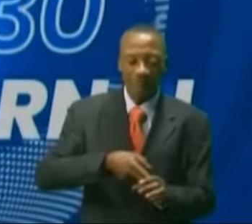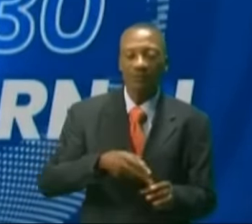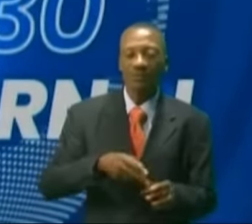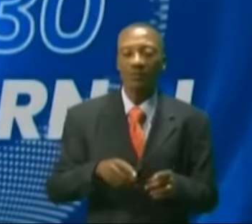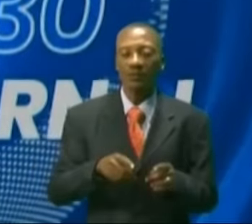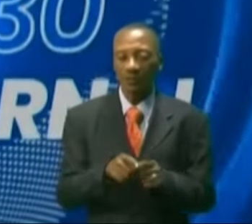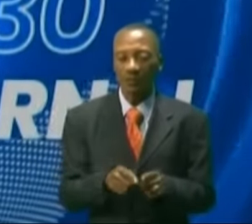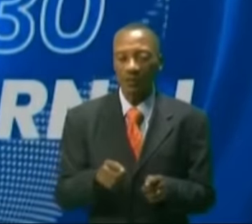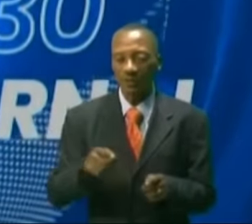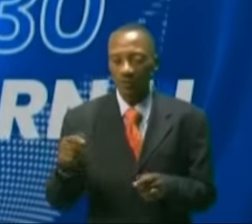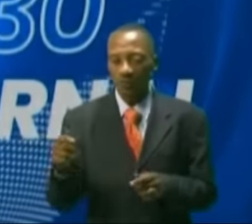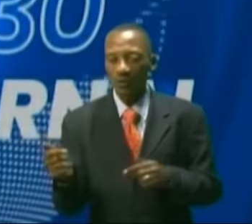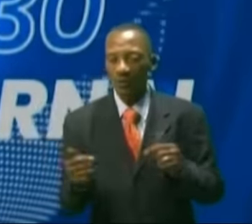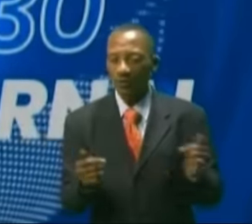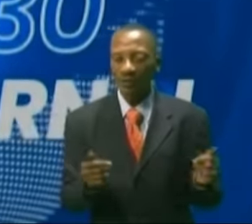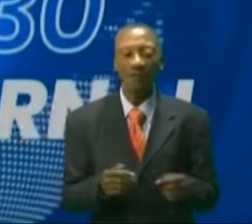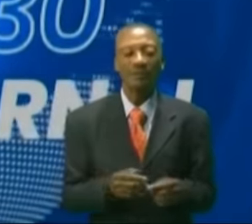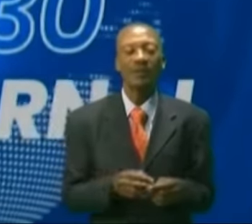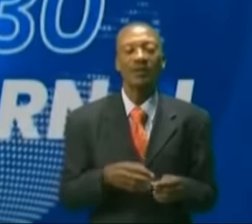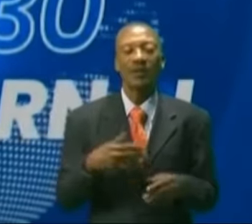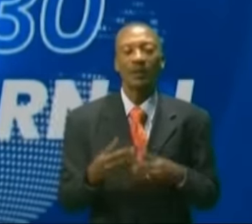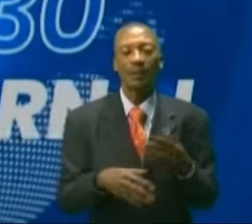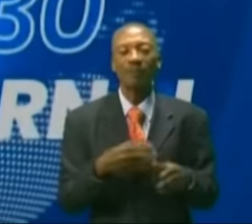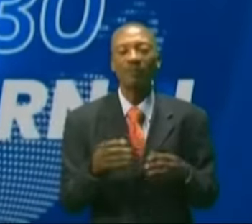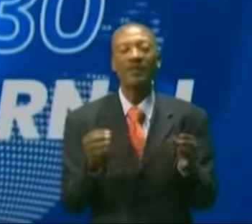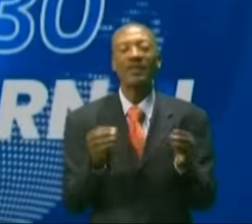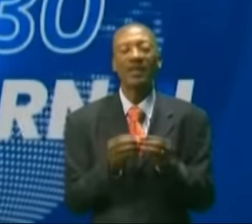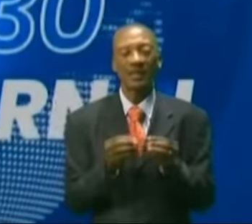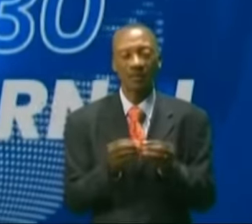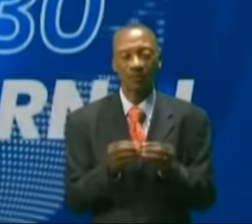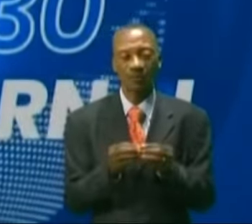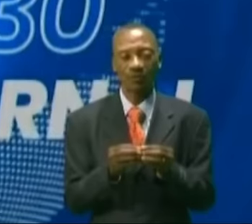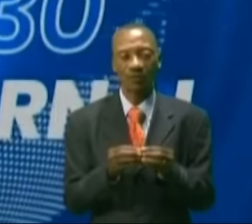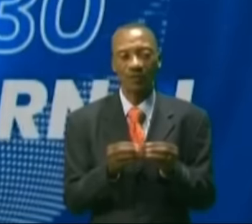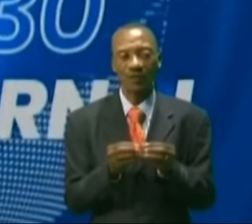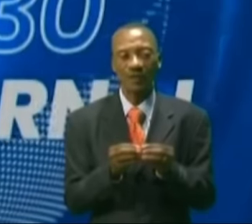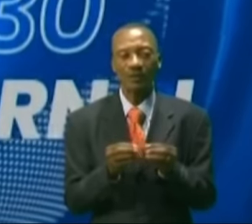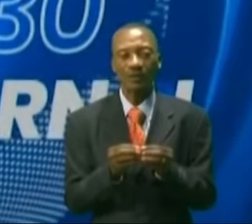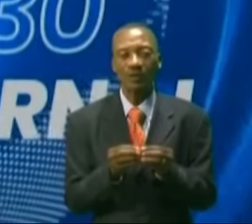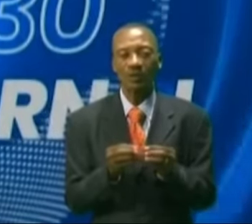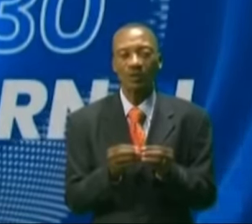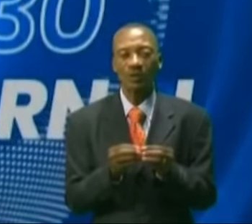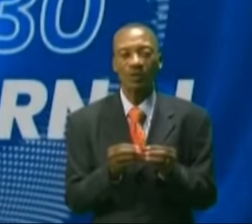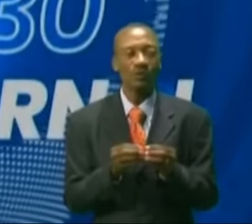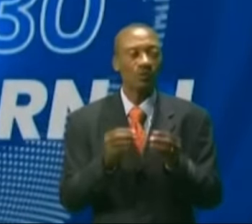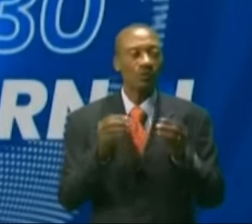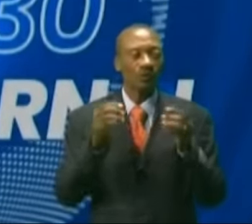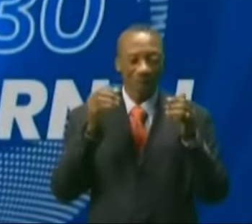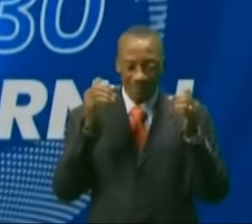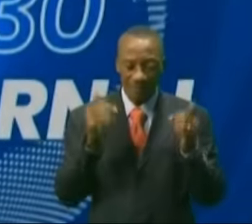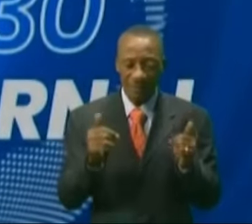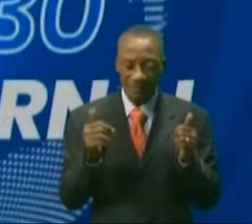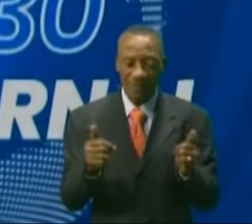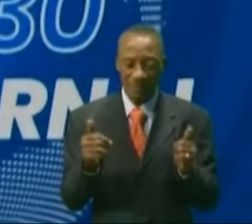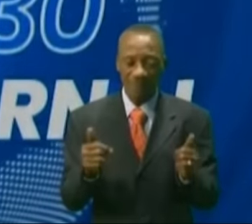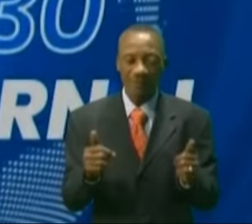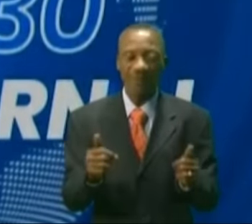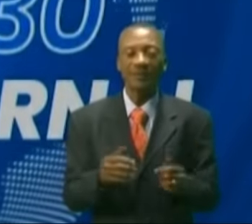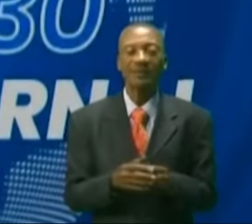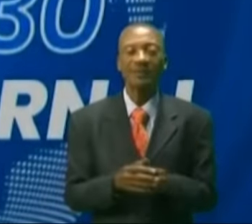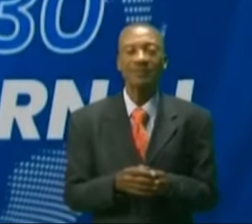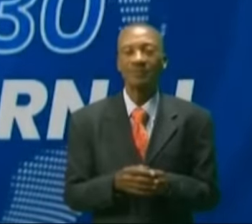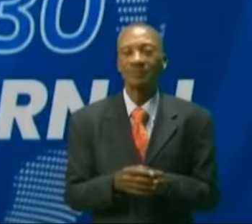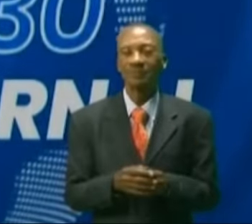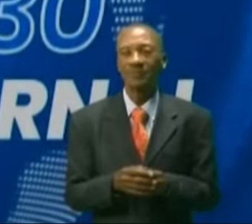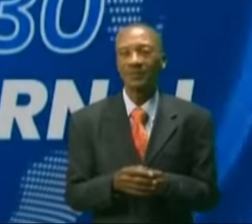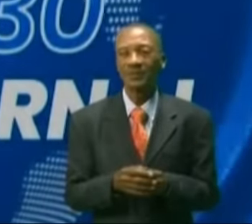électricité en République démocratique du Congo, notamment les voies et moyens pour améliorer la desserte de ces denrées vitales.